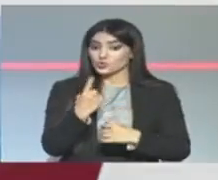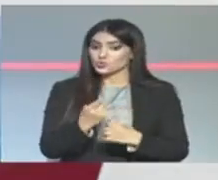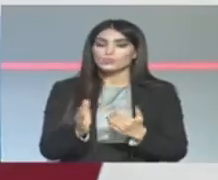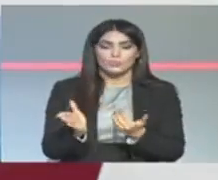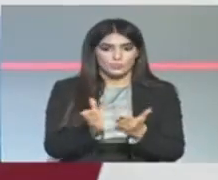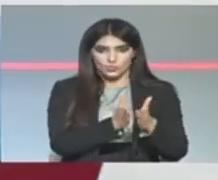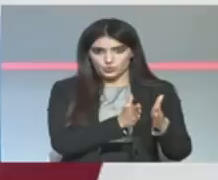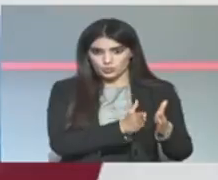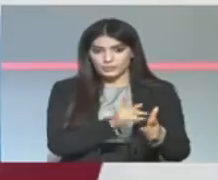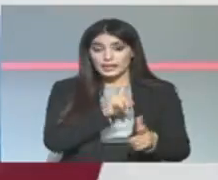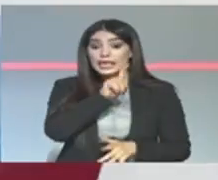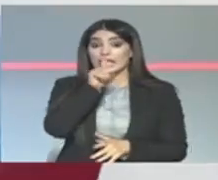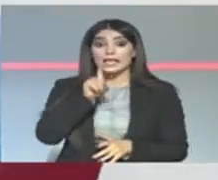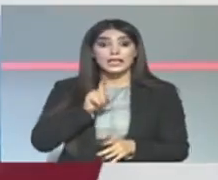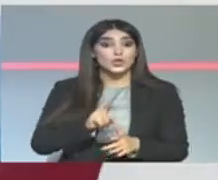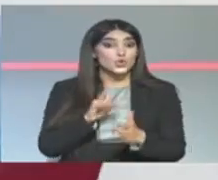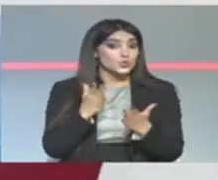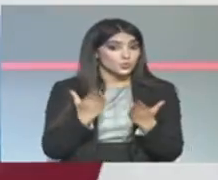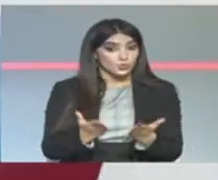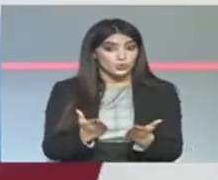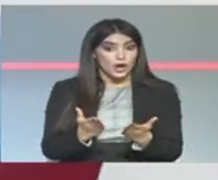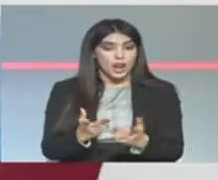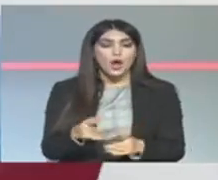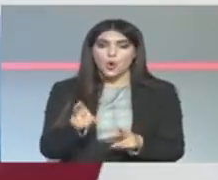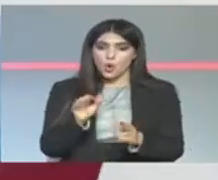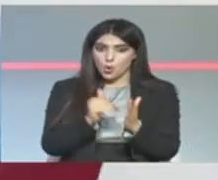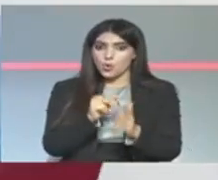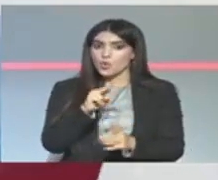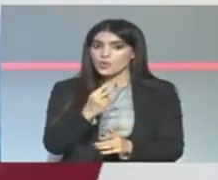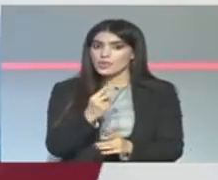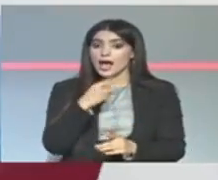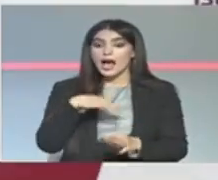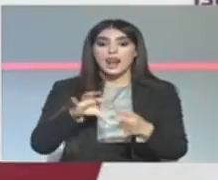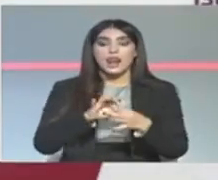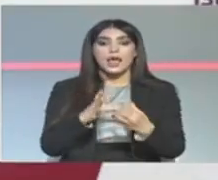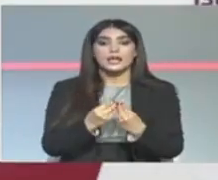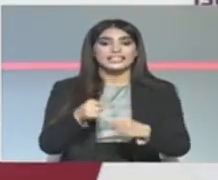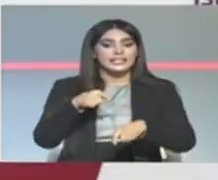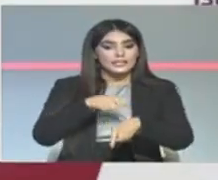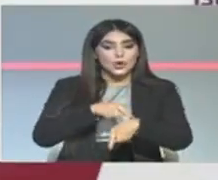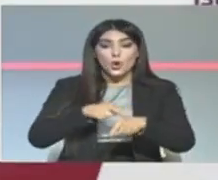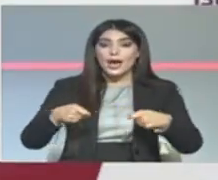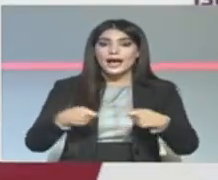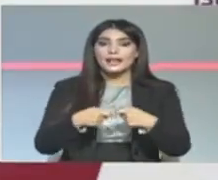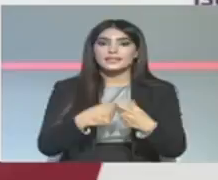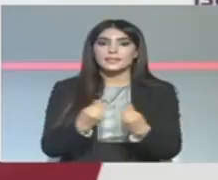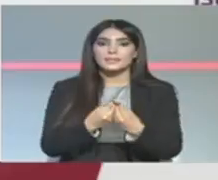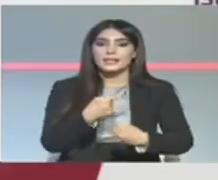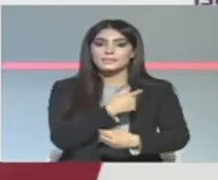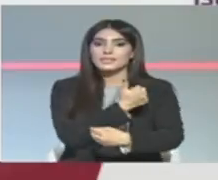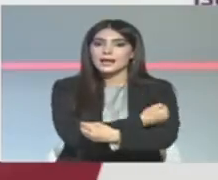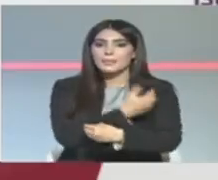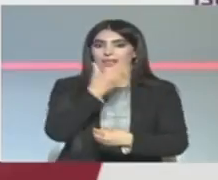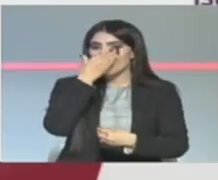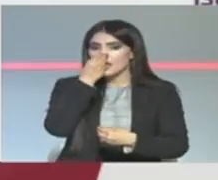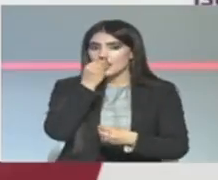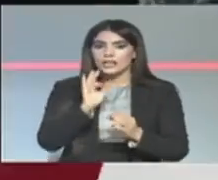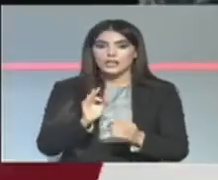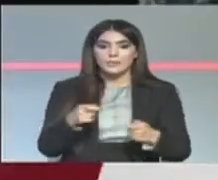وهنا يطرح وكذلك سؤال اخر فيه علاقه التوقيت المناسب لاجراء تلقيح الناسفه الموسميه